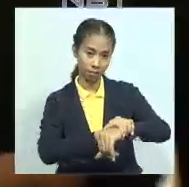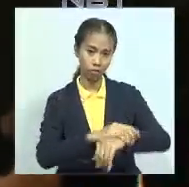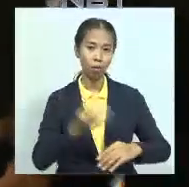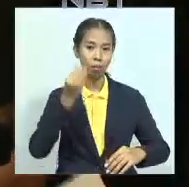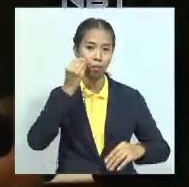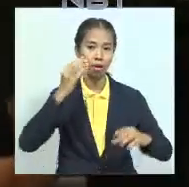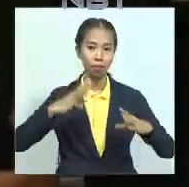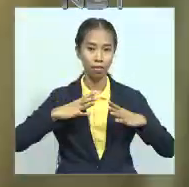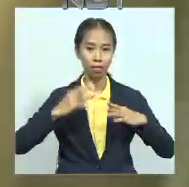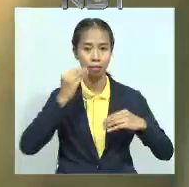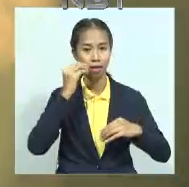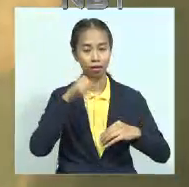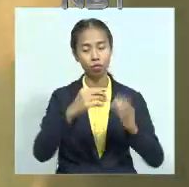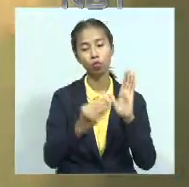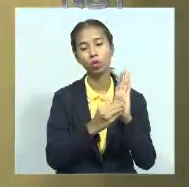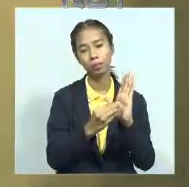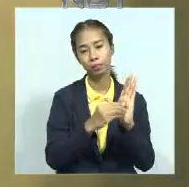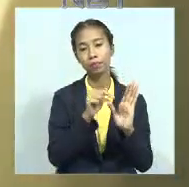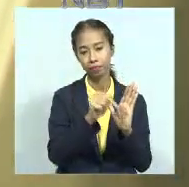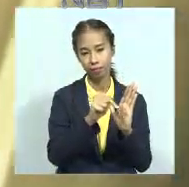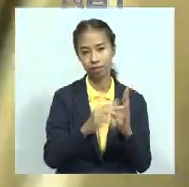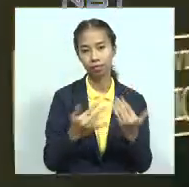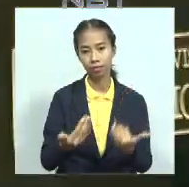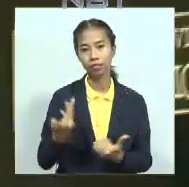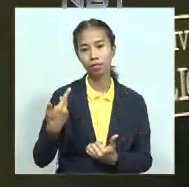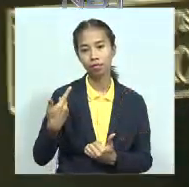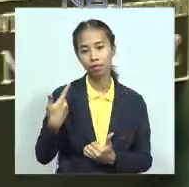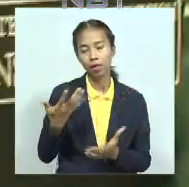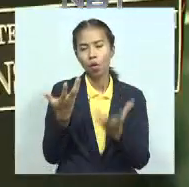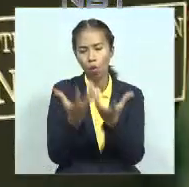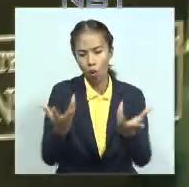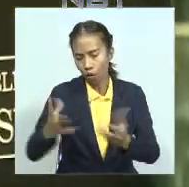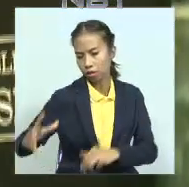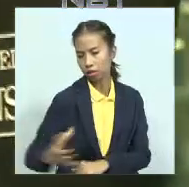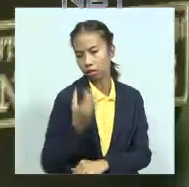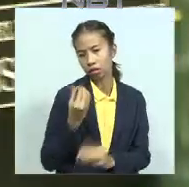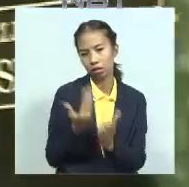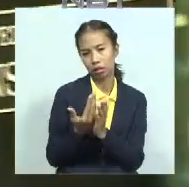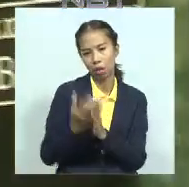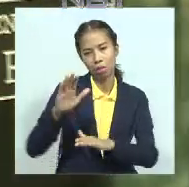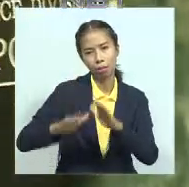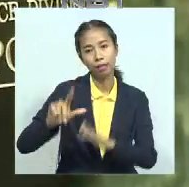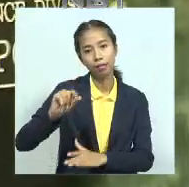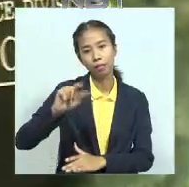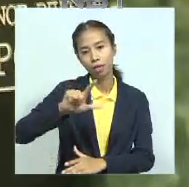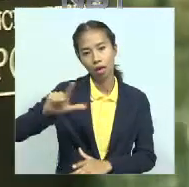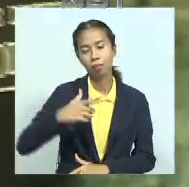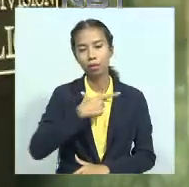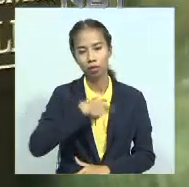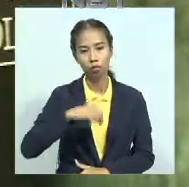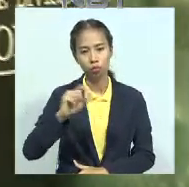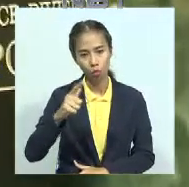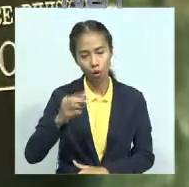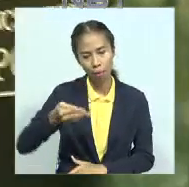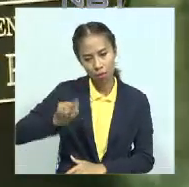พักย่านเขตสะพานสูงกรุงเทพมหานครพร้อมยึดทรัพย์สินมูลค่ารวมกว่า20ล้านบาทมีทั้งสร้อยคอทองคำอาวุ